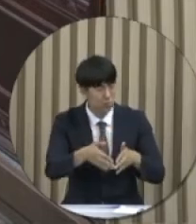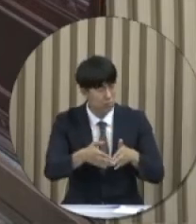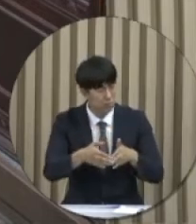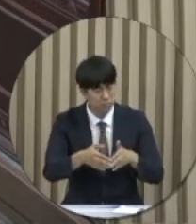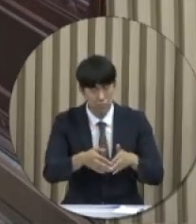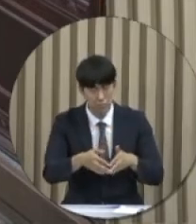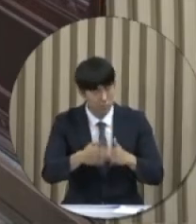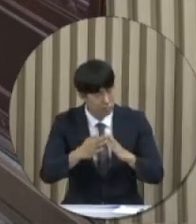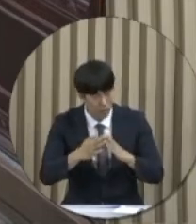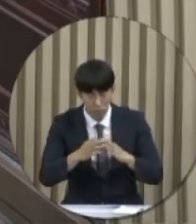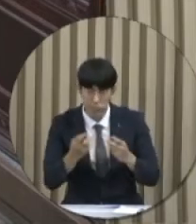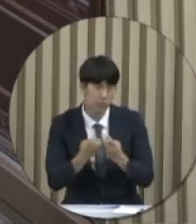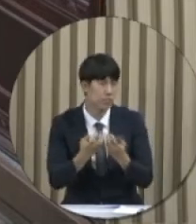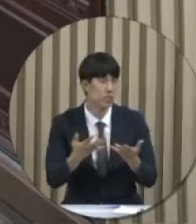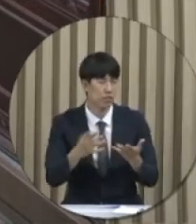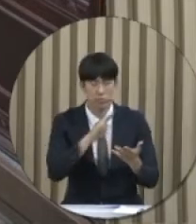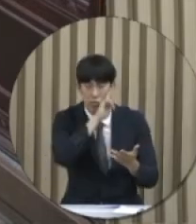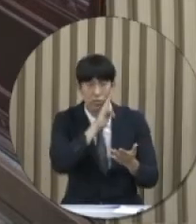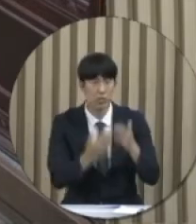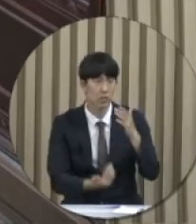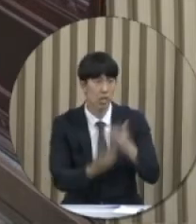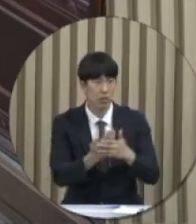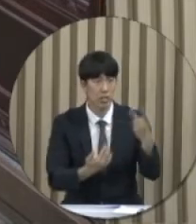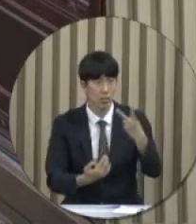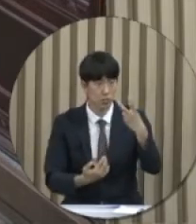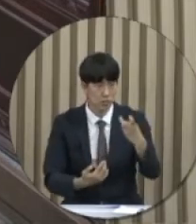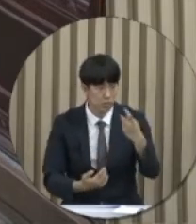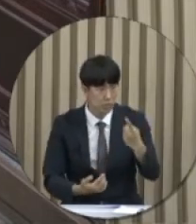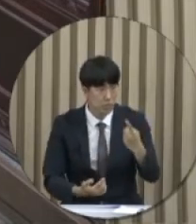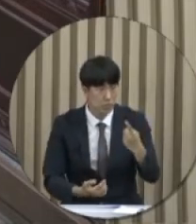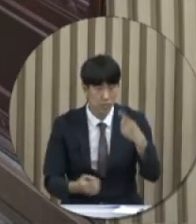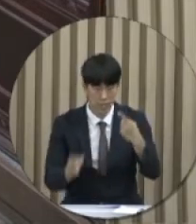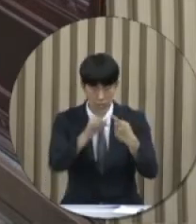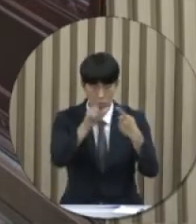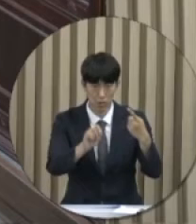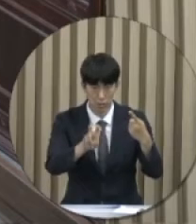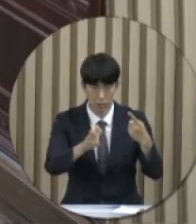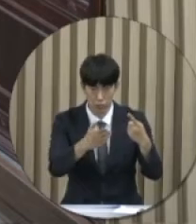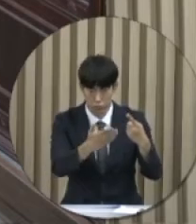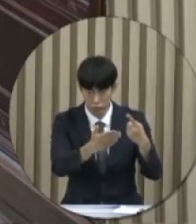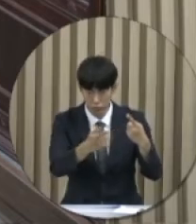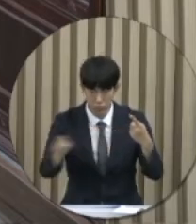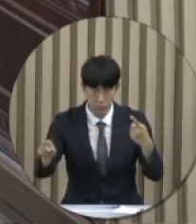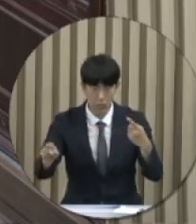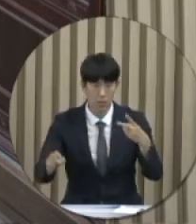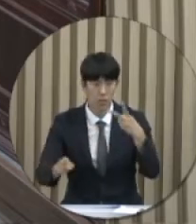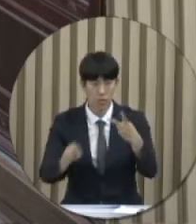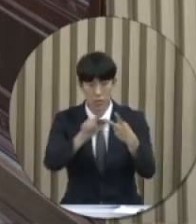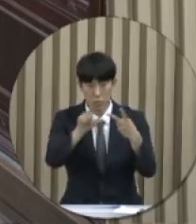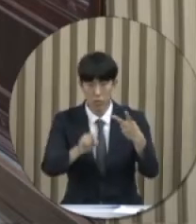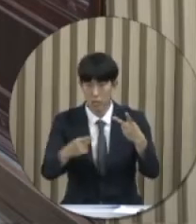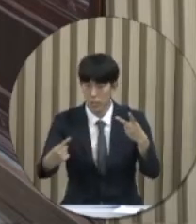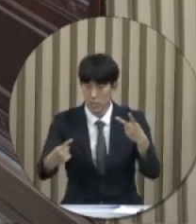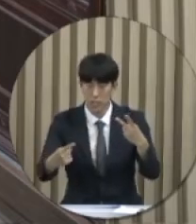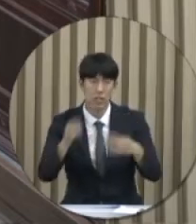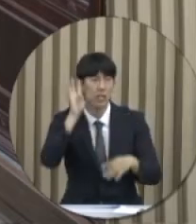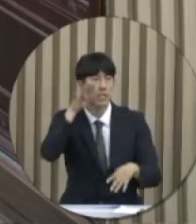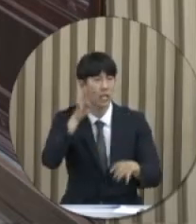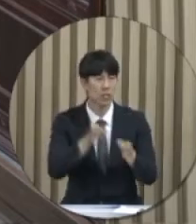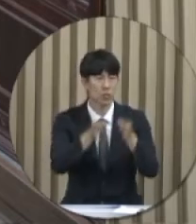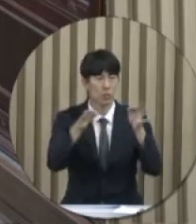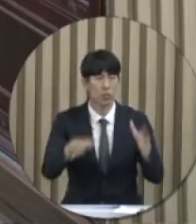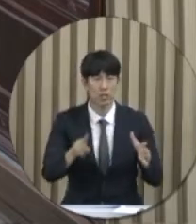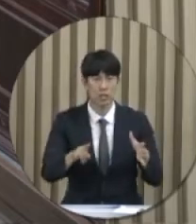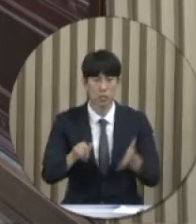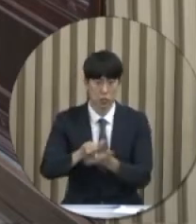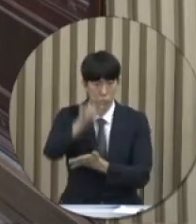좀 생겼고요. 이게 2021년도 1월 29일부터 2월 1일까지 4일 동안 공공항